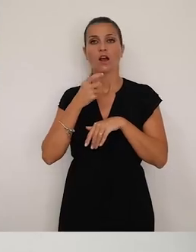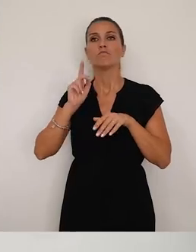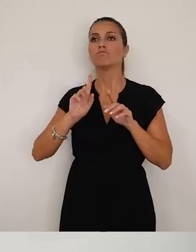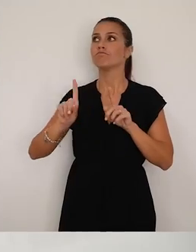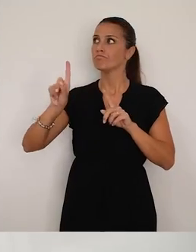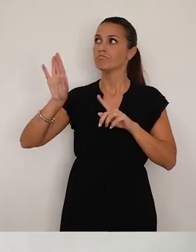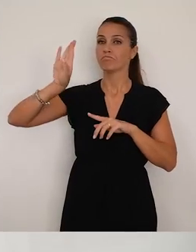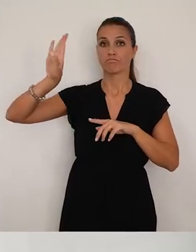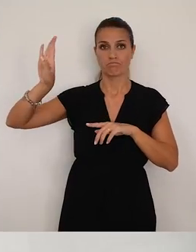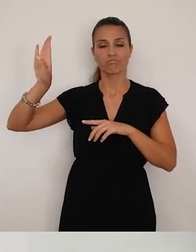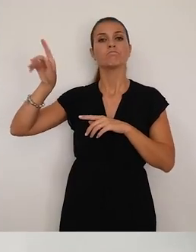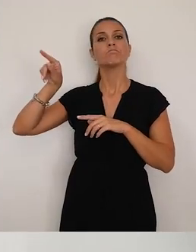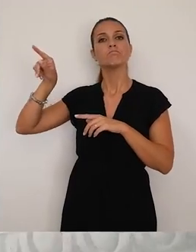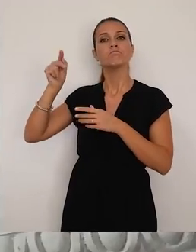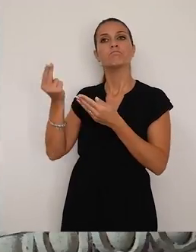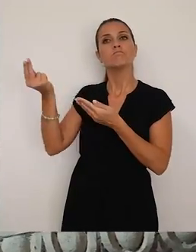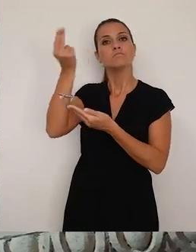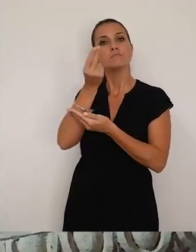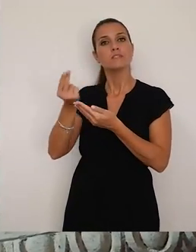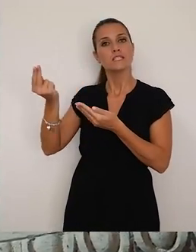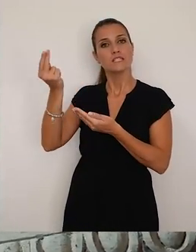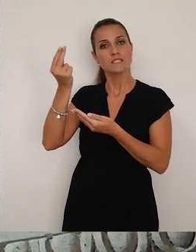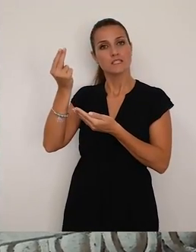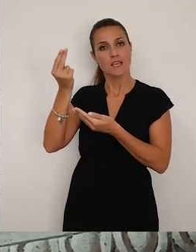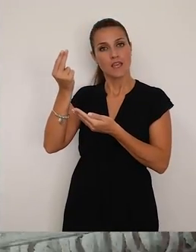dalla pietas popolare.